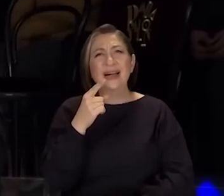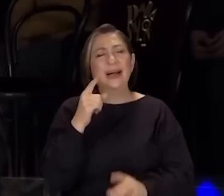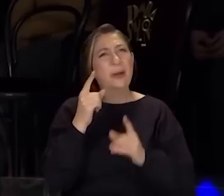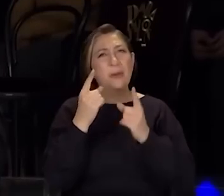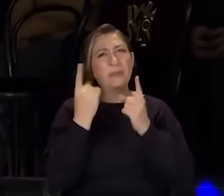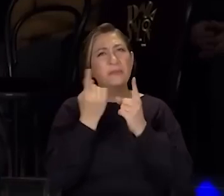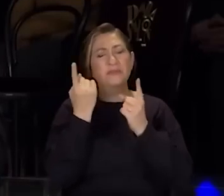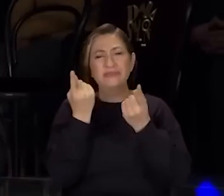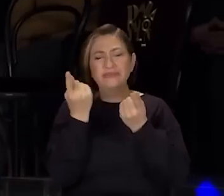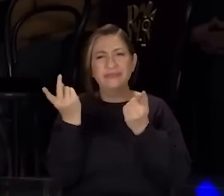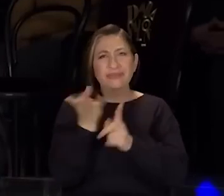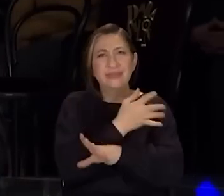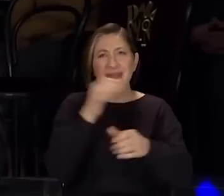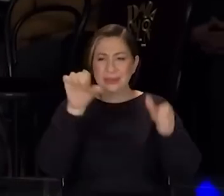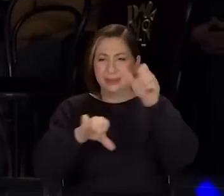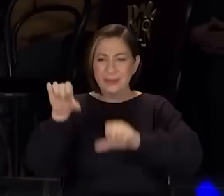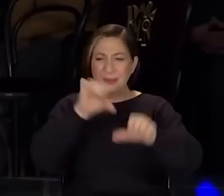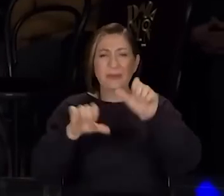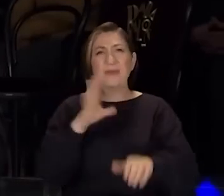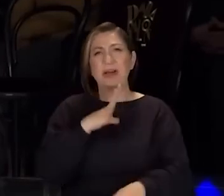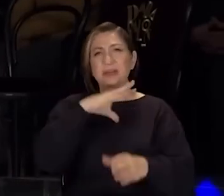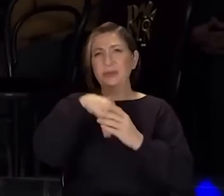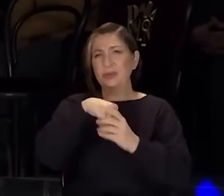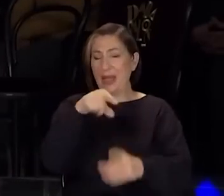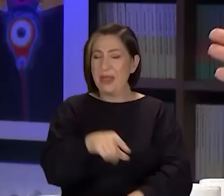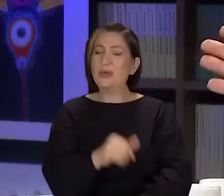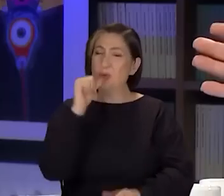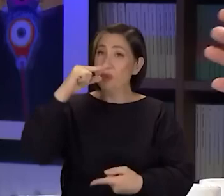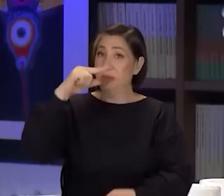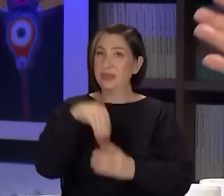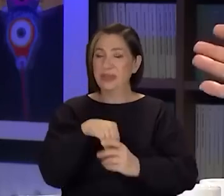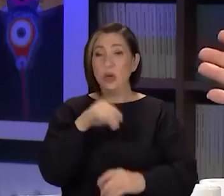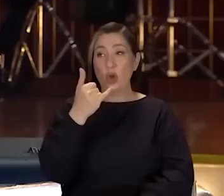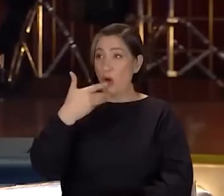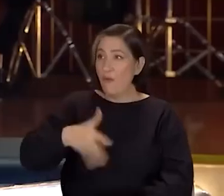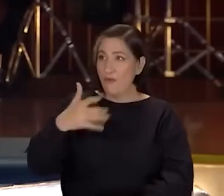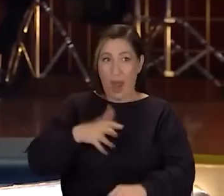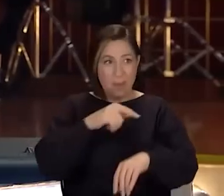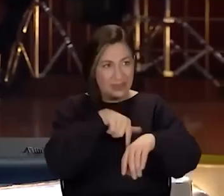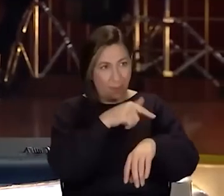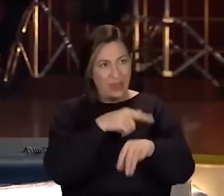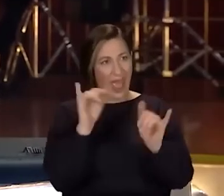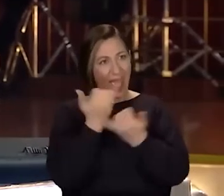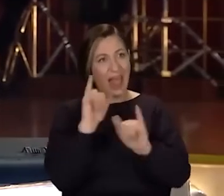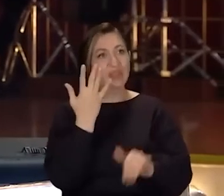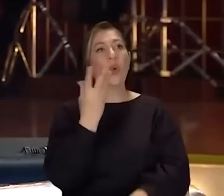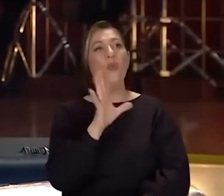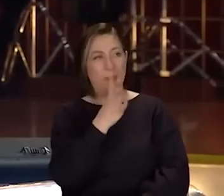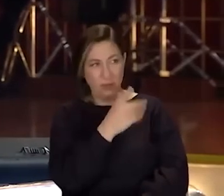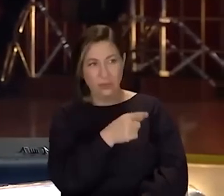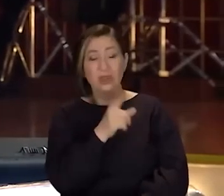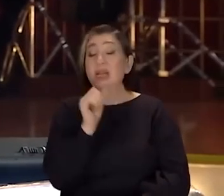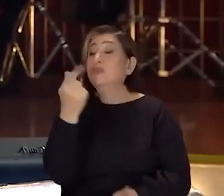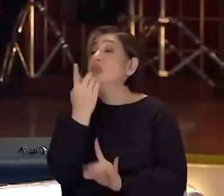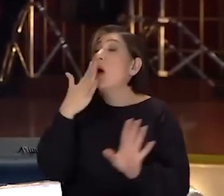Evet ya, her şey vardı. Herbal diyorlar galiba şimdi. Peki ama o zaman tabii ki kilo verme aşamasında eğlence de olmuyor biliyorsun